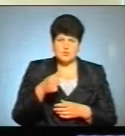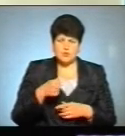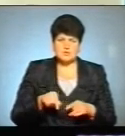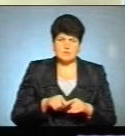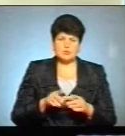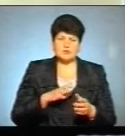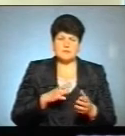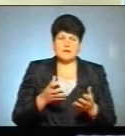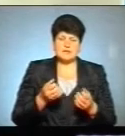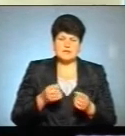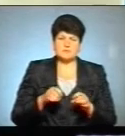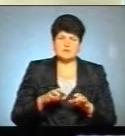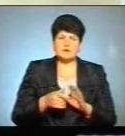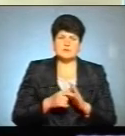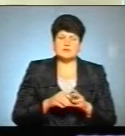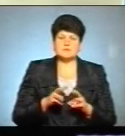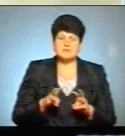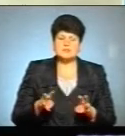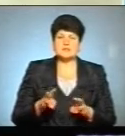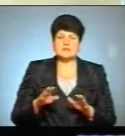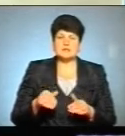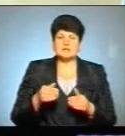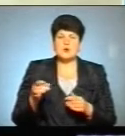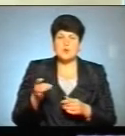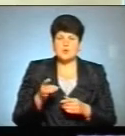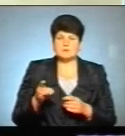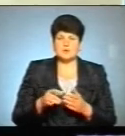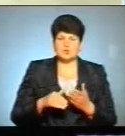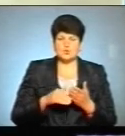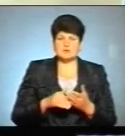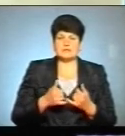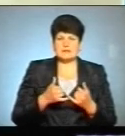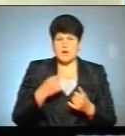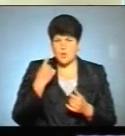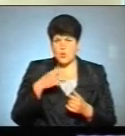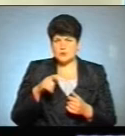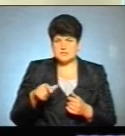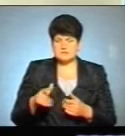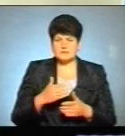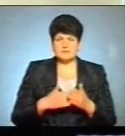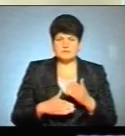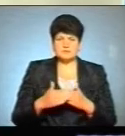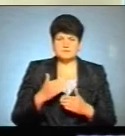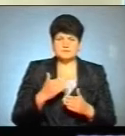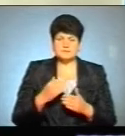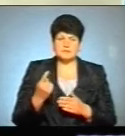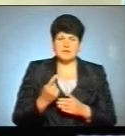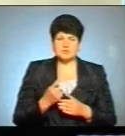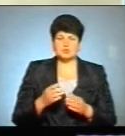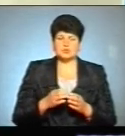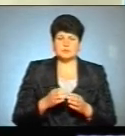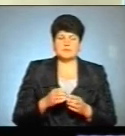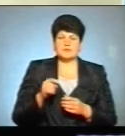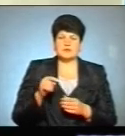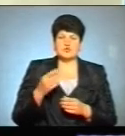прийнята постанова Кабінету міністрів, яка встановила розміри таких допомог. Для осіб з інвалідністю внаслідок війни першої групи – це